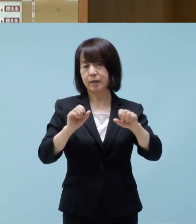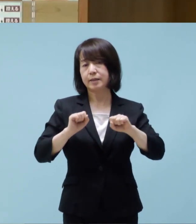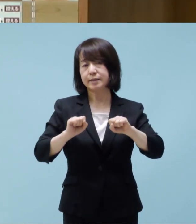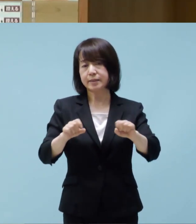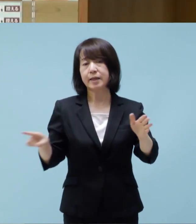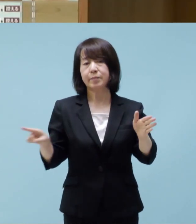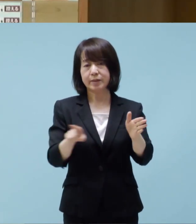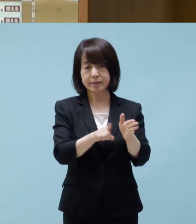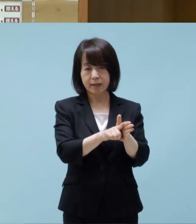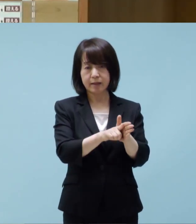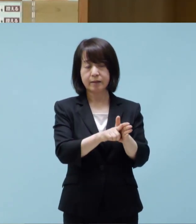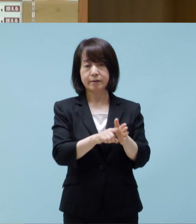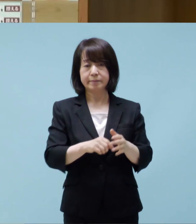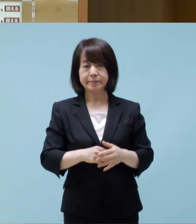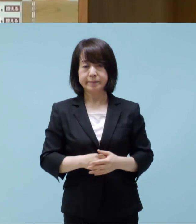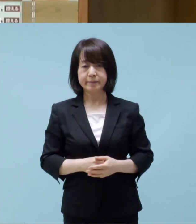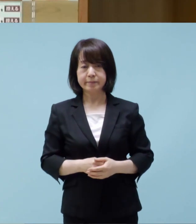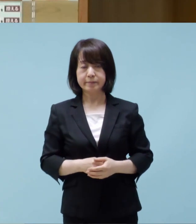ども、この